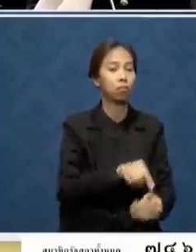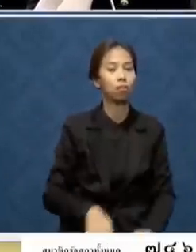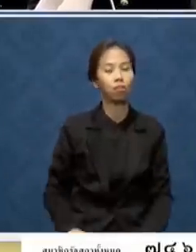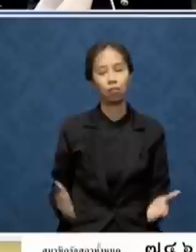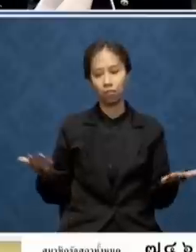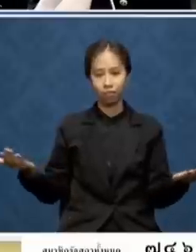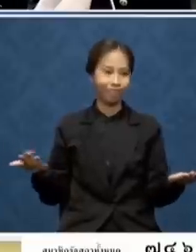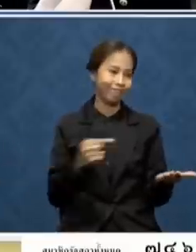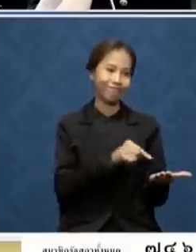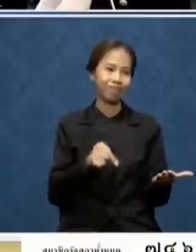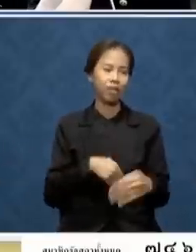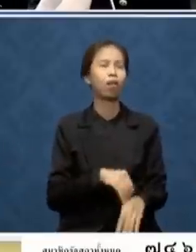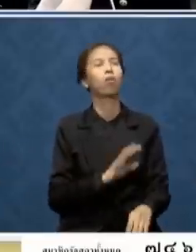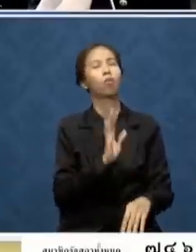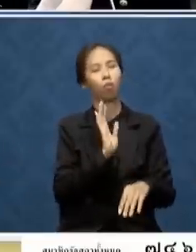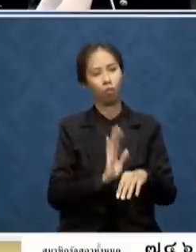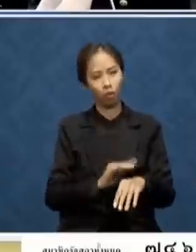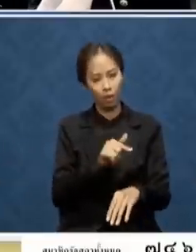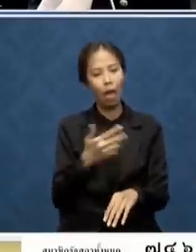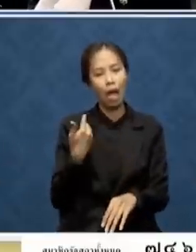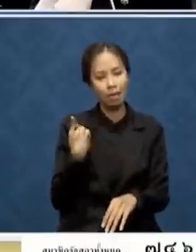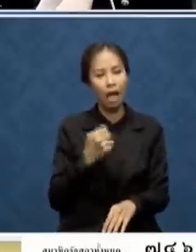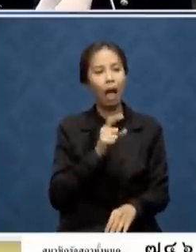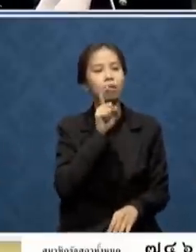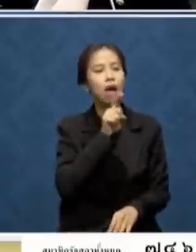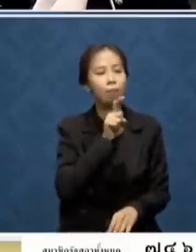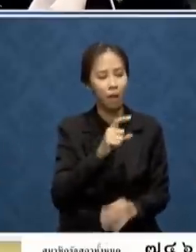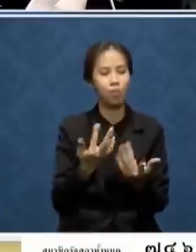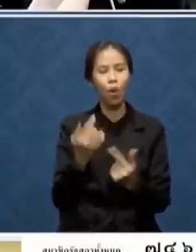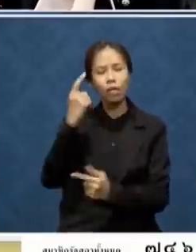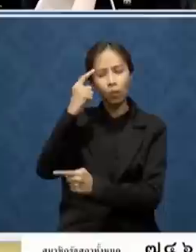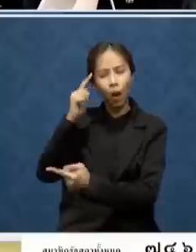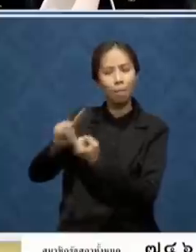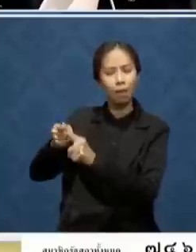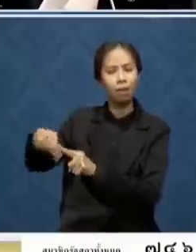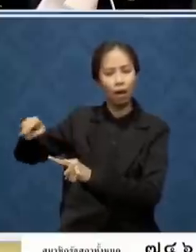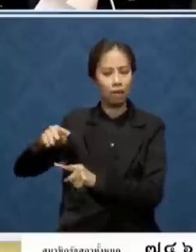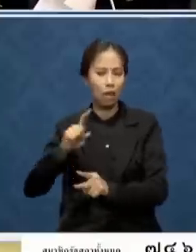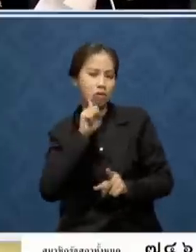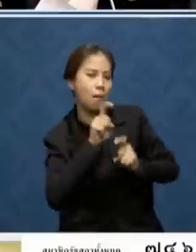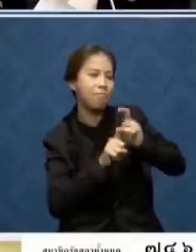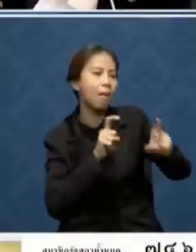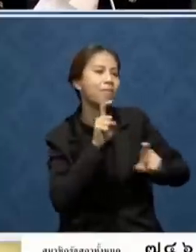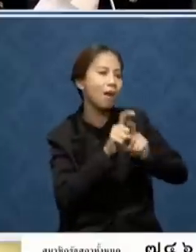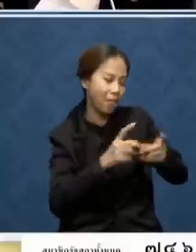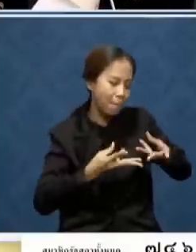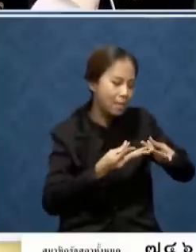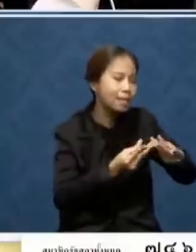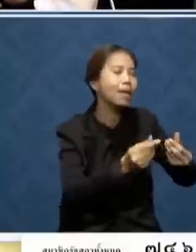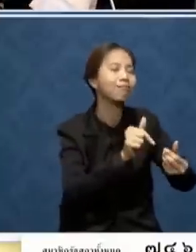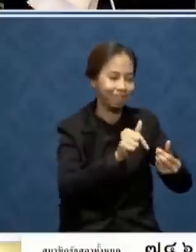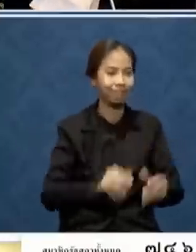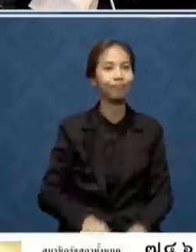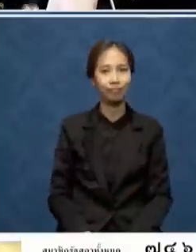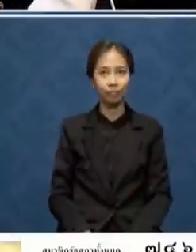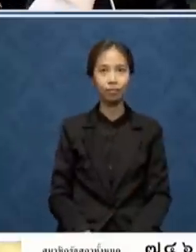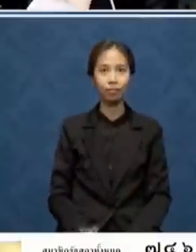ถือโอกาสว่าทวงเบาๆก่อนนะคะเพราะว่าเดี๋ยวเพื่อนสสของพรรคก้าวไกลคงจะตามกันมาทวงกันแบบเจาะลึกลงรายละเอียดนะคะถ้าพี่